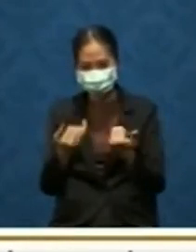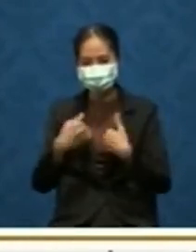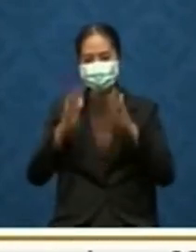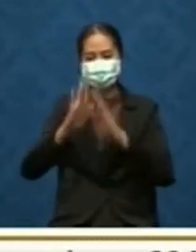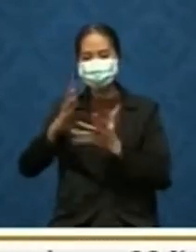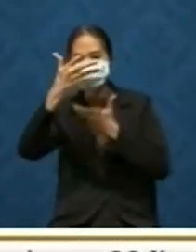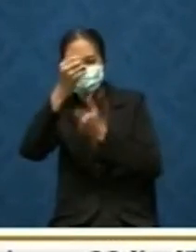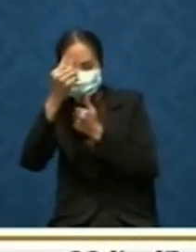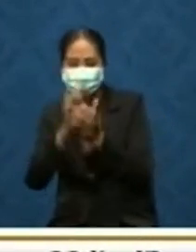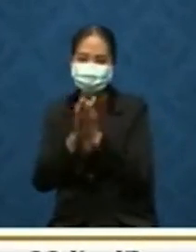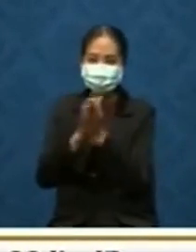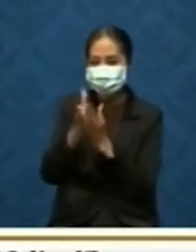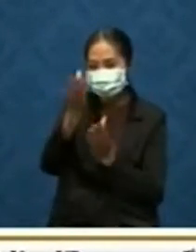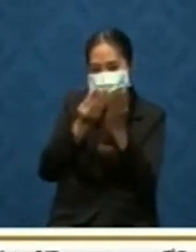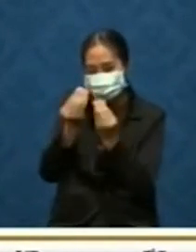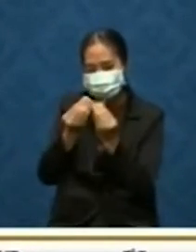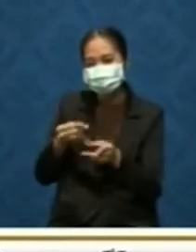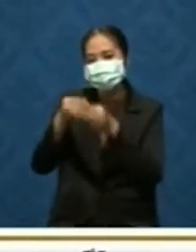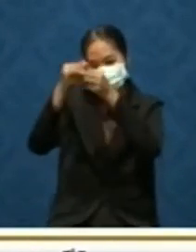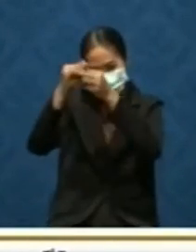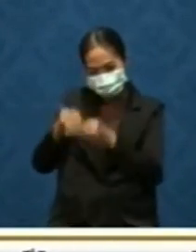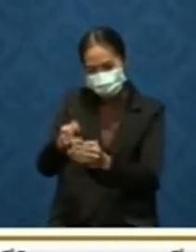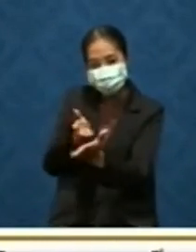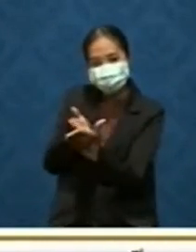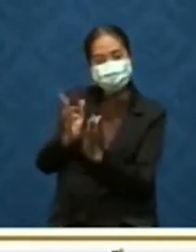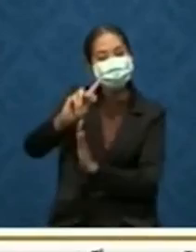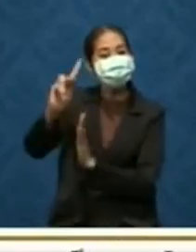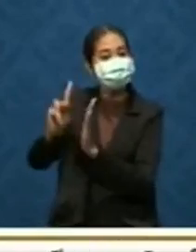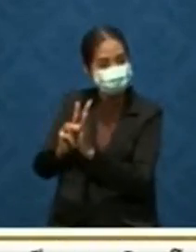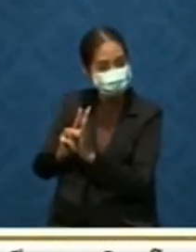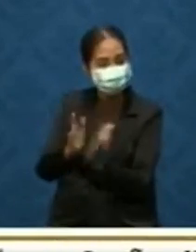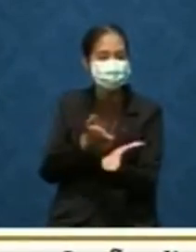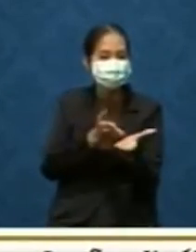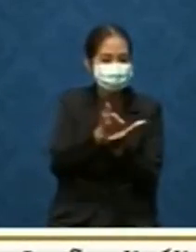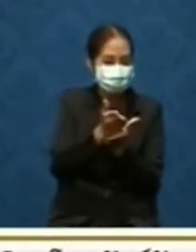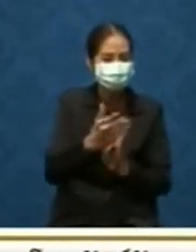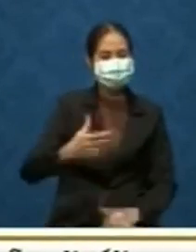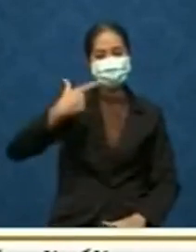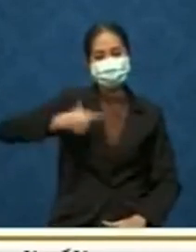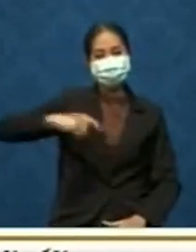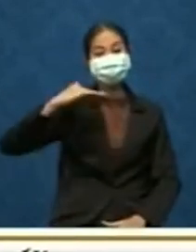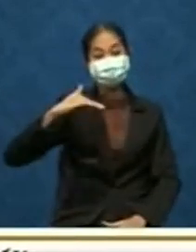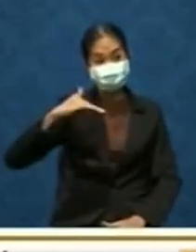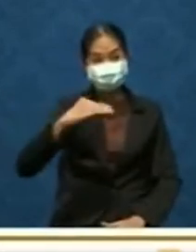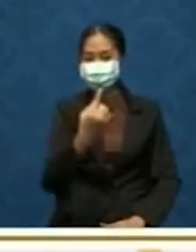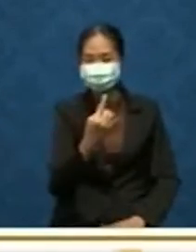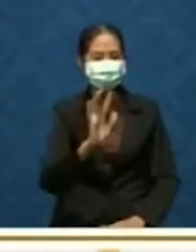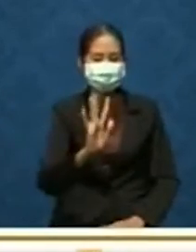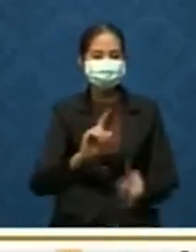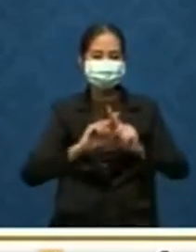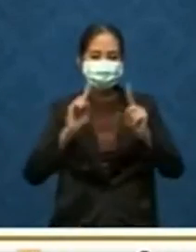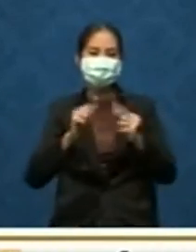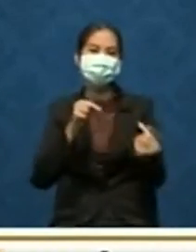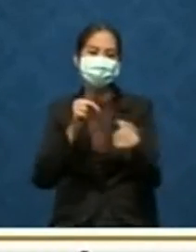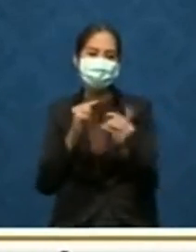ไม่ใช่แค่ในวงการของนิติศาสตร์ไม่ใช่วงการของสมาคมทนายแต่ยังไปสู่กรรมการสิทธิไปสู่